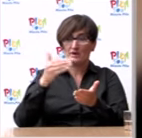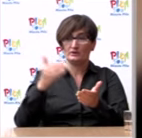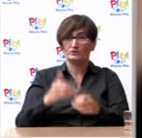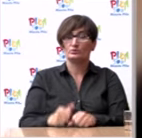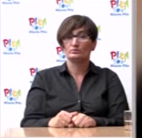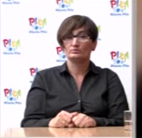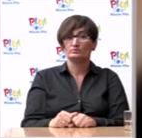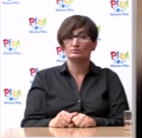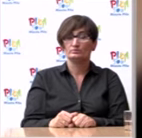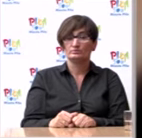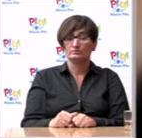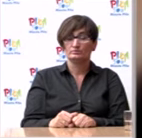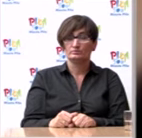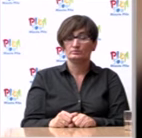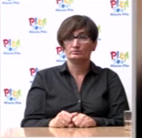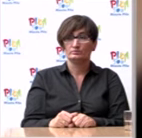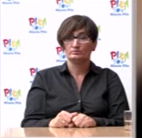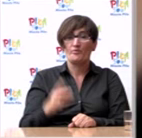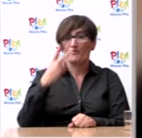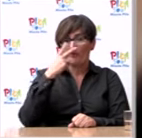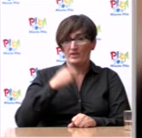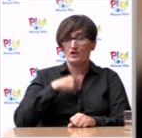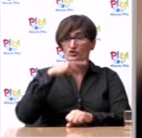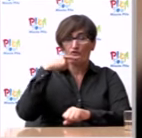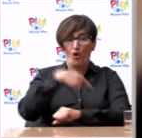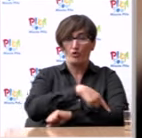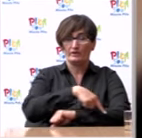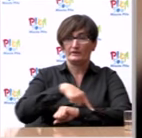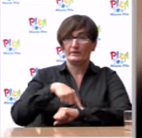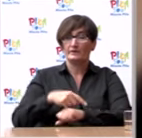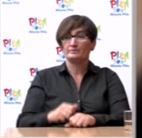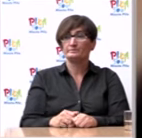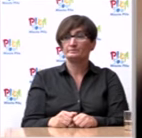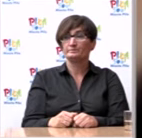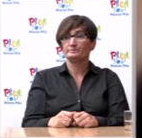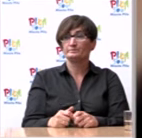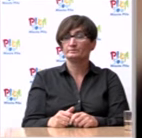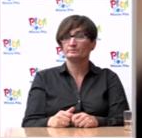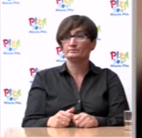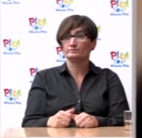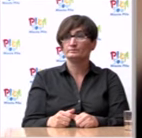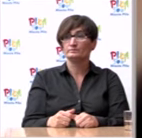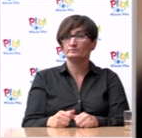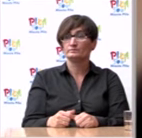w granicach określonych czerwoną linią wskazujemy na tej planszy. Dziękuję bardzo.